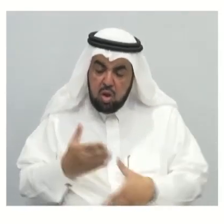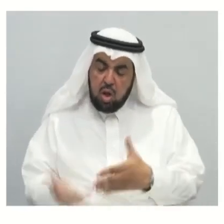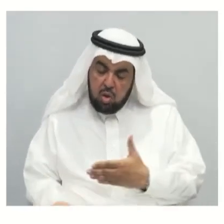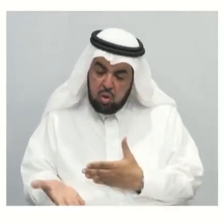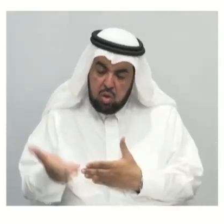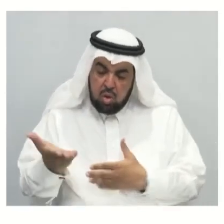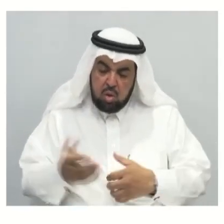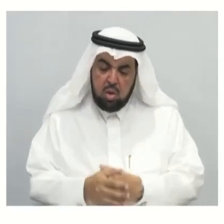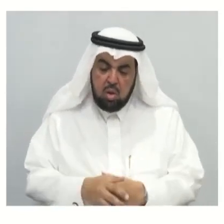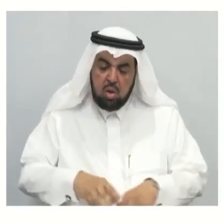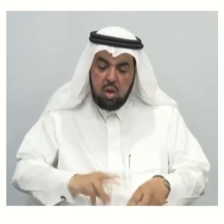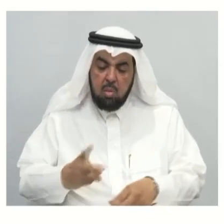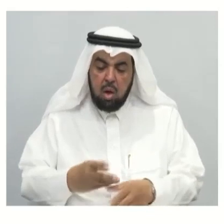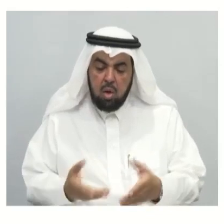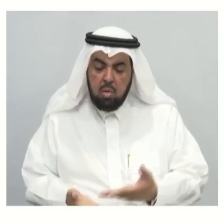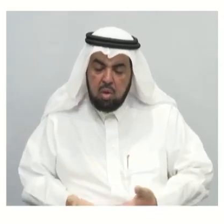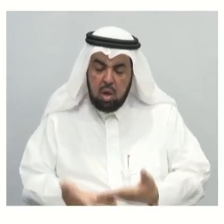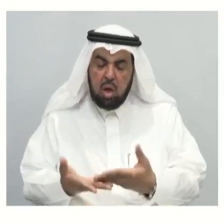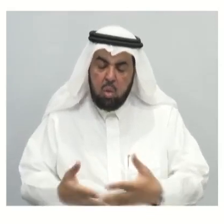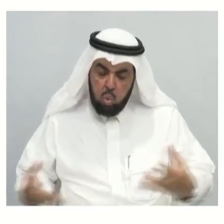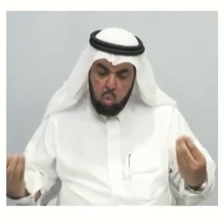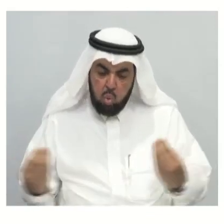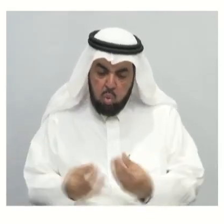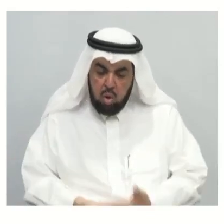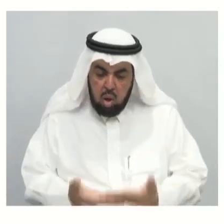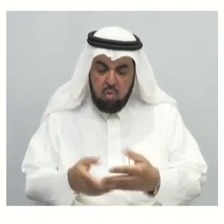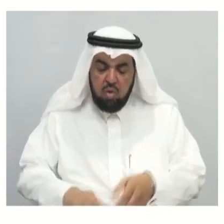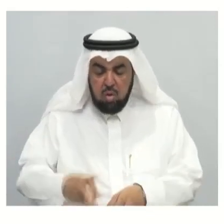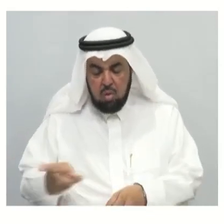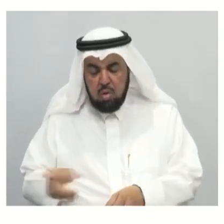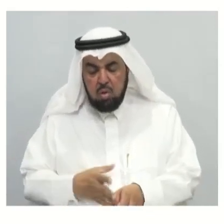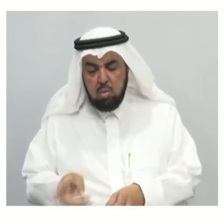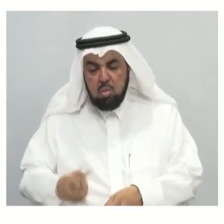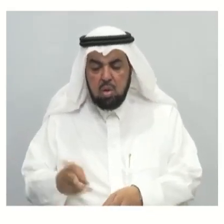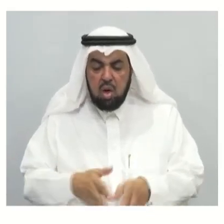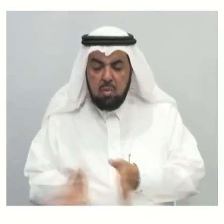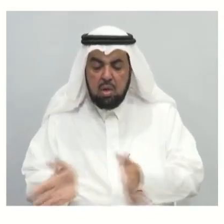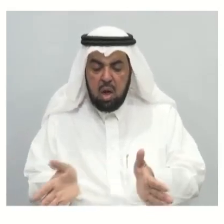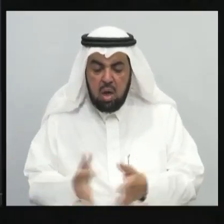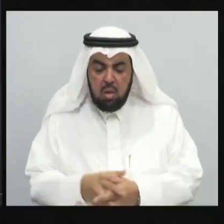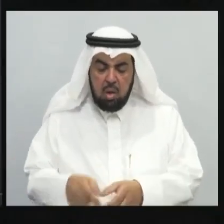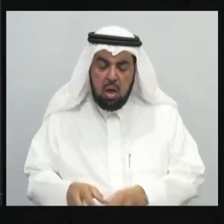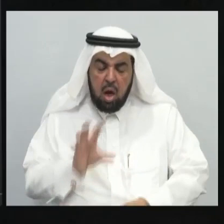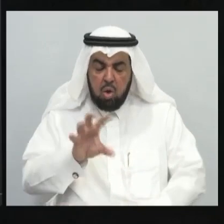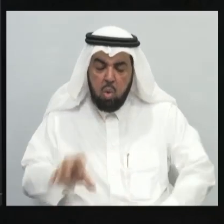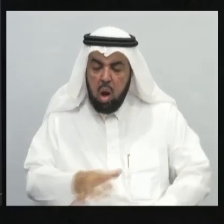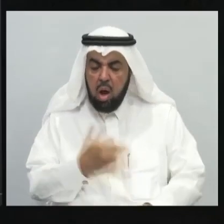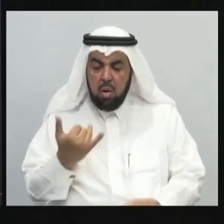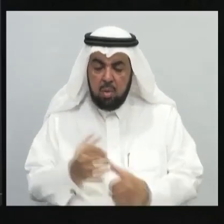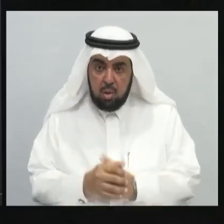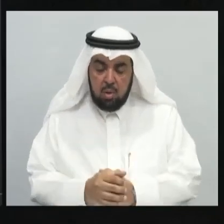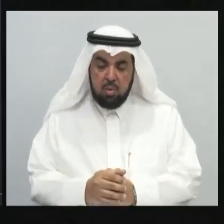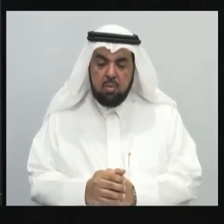الجامعه تعزيز تبادل المساعدات والتعاون في مختلف المجالات بين الدول